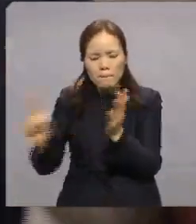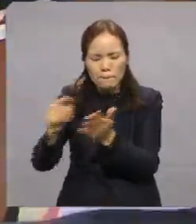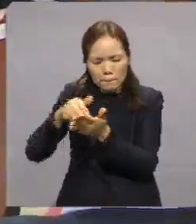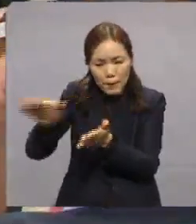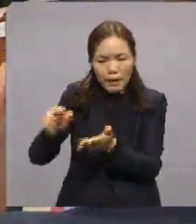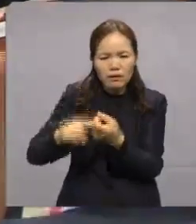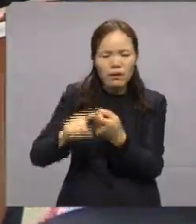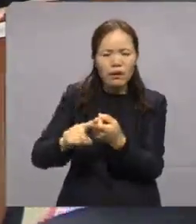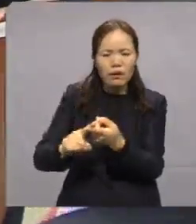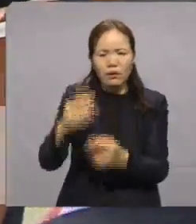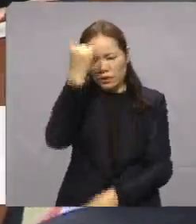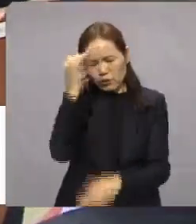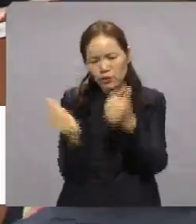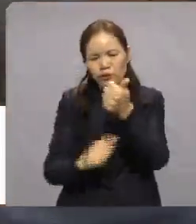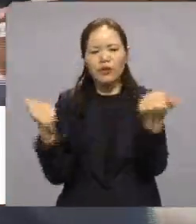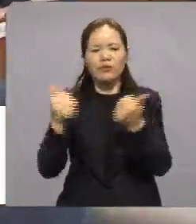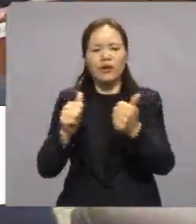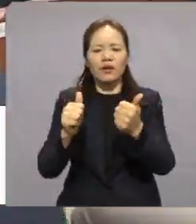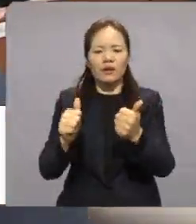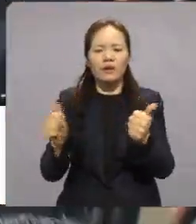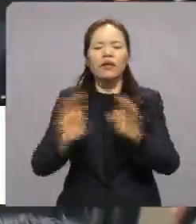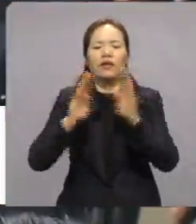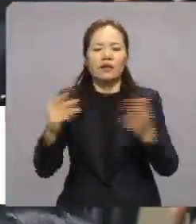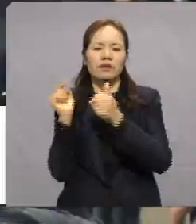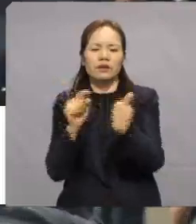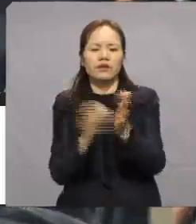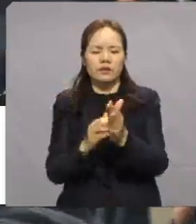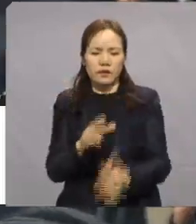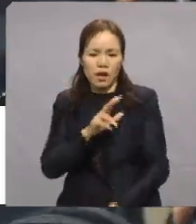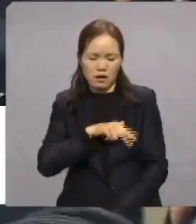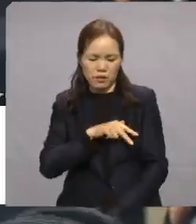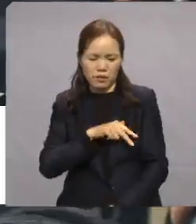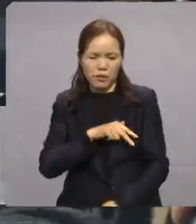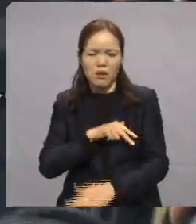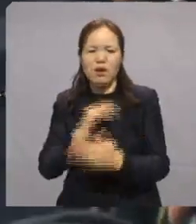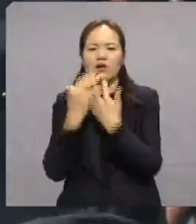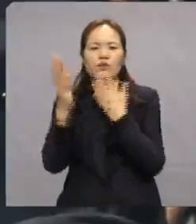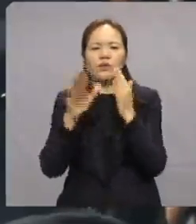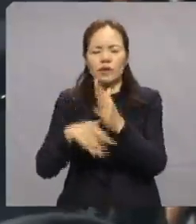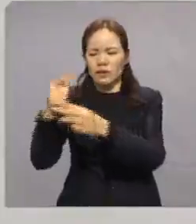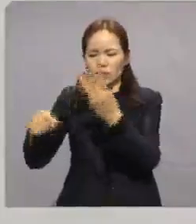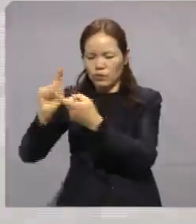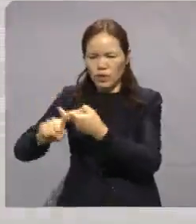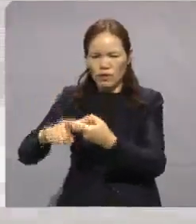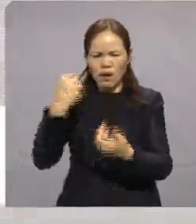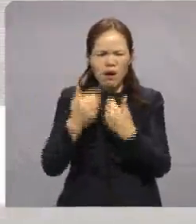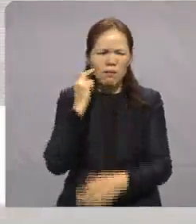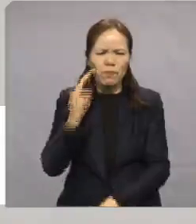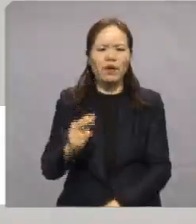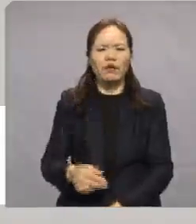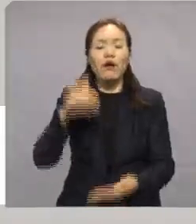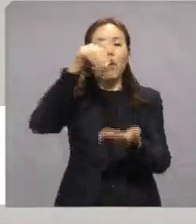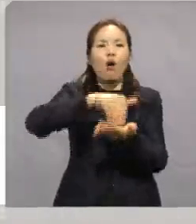지시했습니다. 당장 새 원내사령탑을 선출하기 위한 의원총회에서는 친윤계와 거세게 충돌했습니다. 안성하는 것이